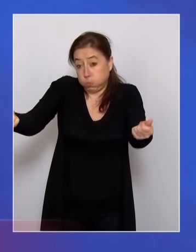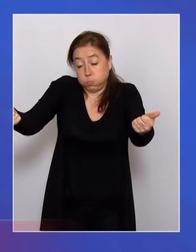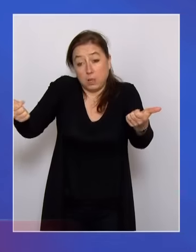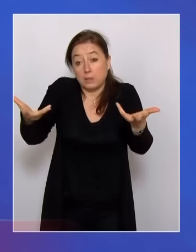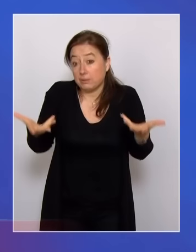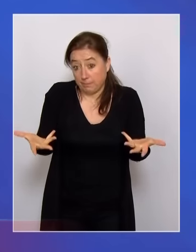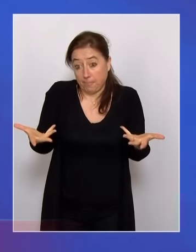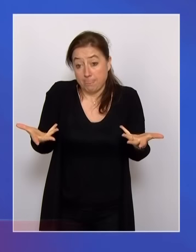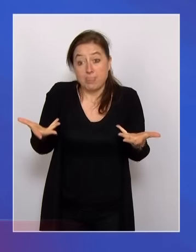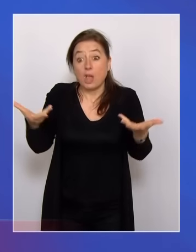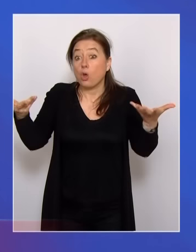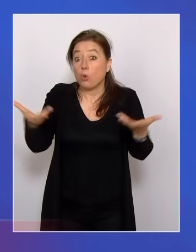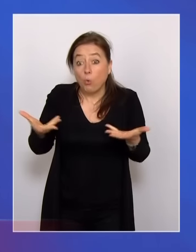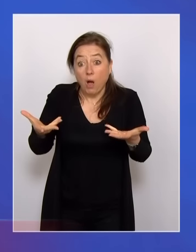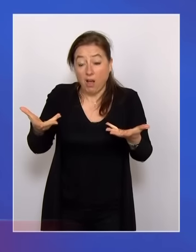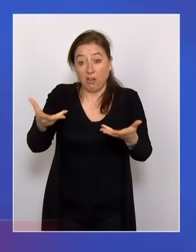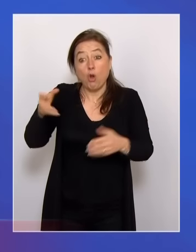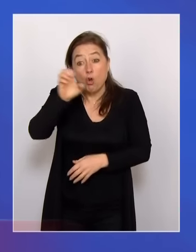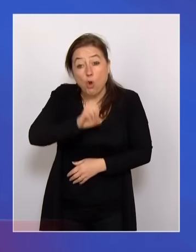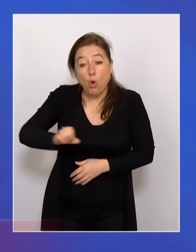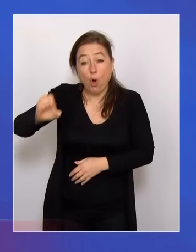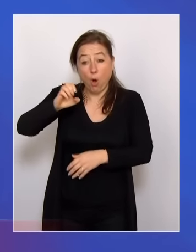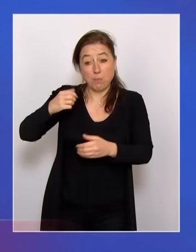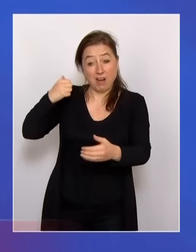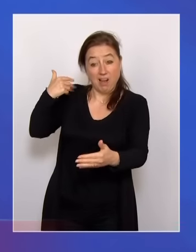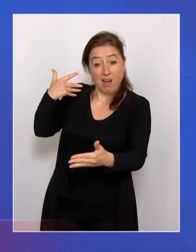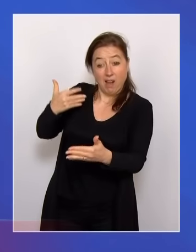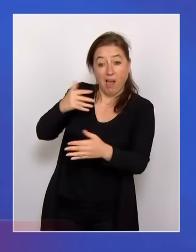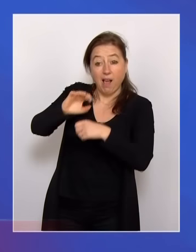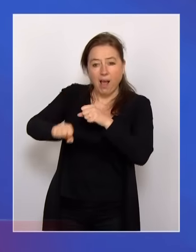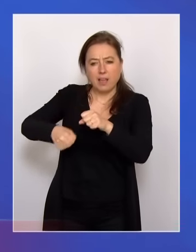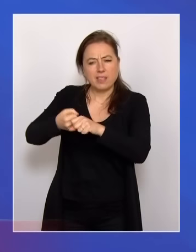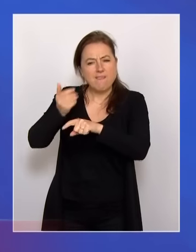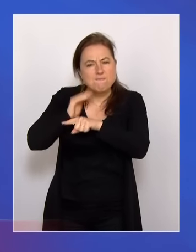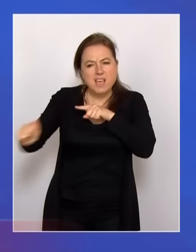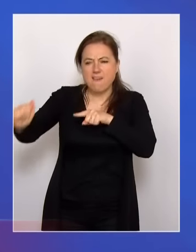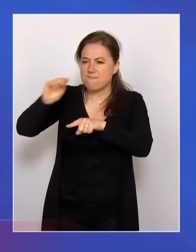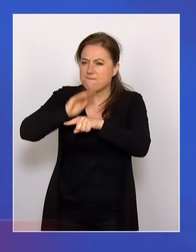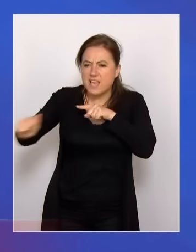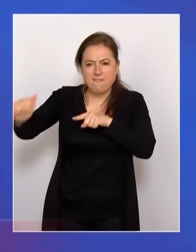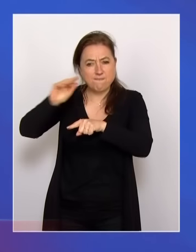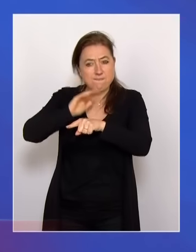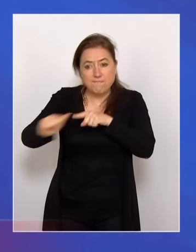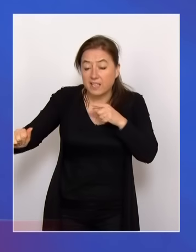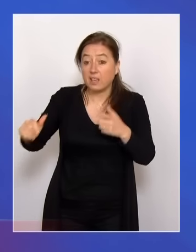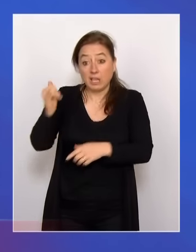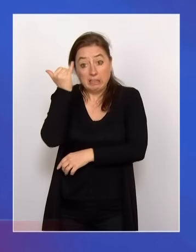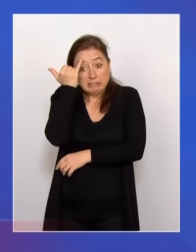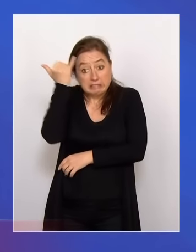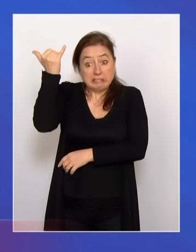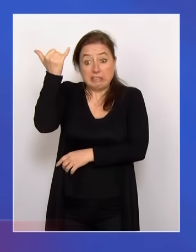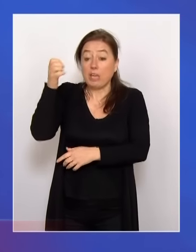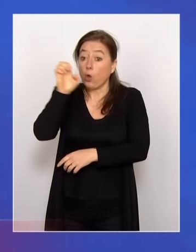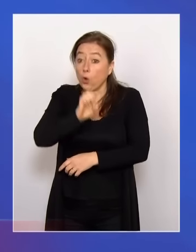c'est qu'elle a fait énormément de choses ces dernières décennies c'est qu'en quelque sorte les idées européennes ont gagné le combat